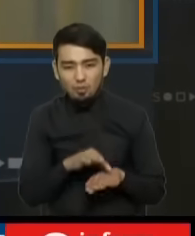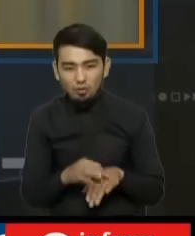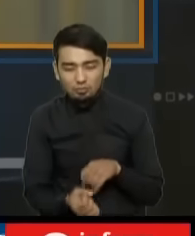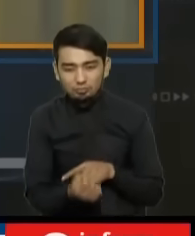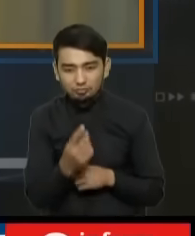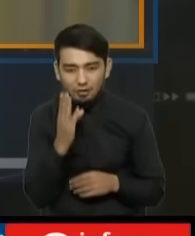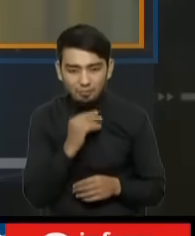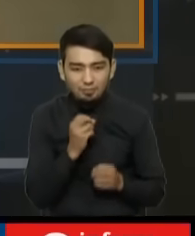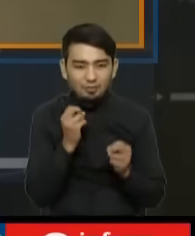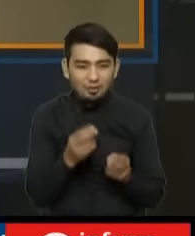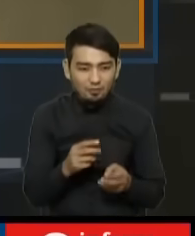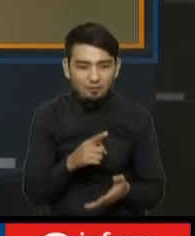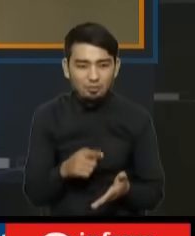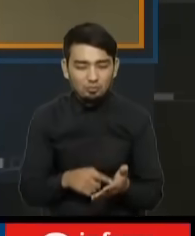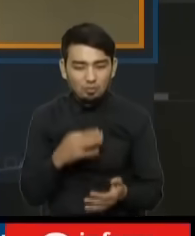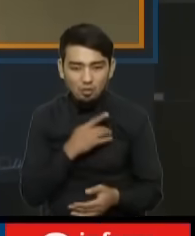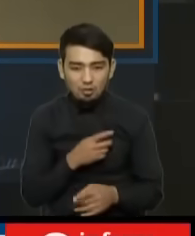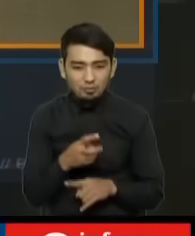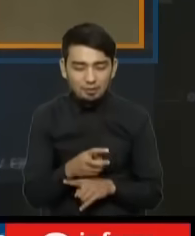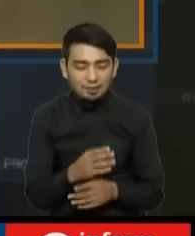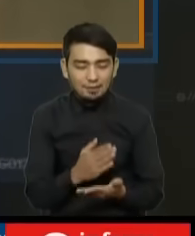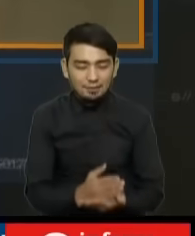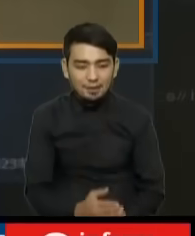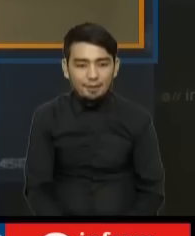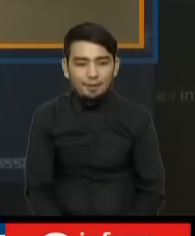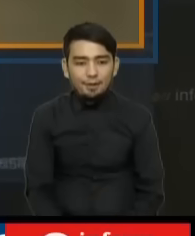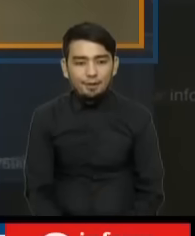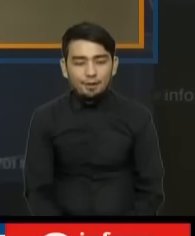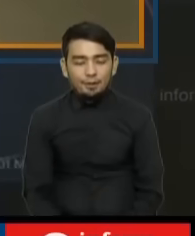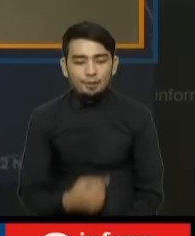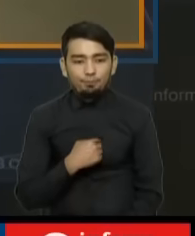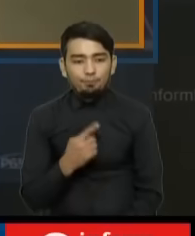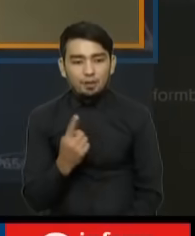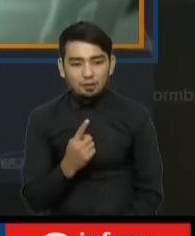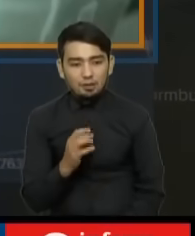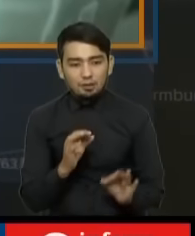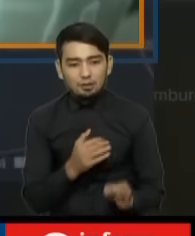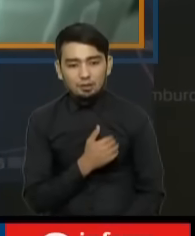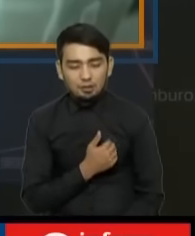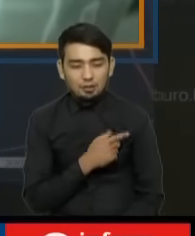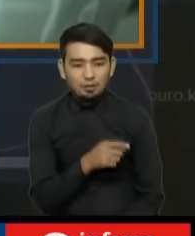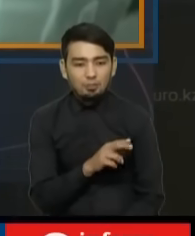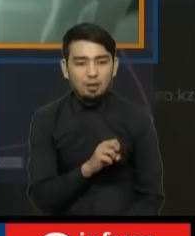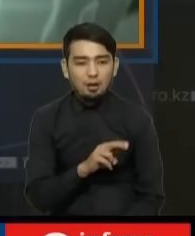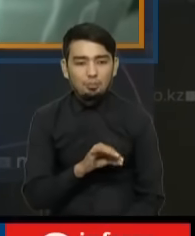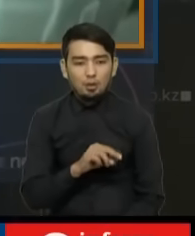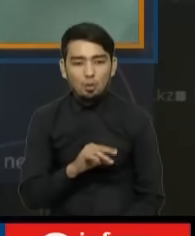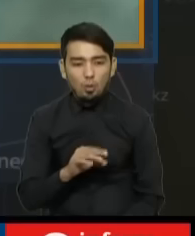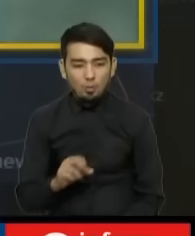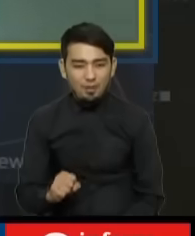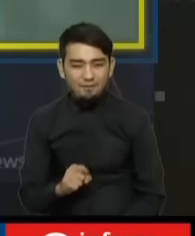мүмкін ба деген сұрақтармен көбінесе келеді. Енді бірінші айтатыным, бұл адам папиллома вирусының